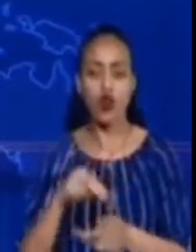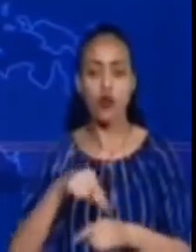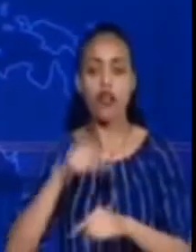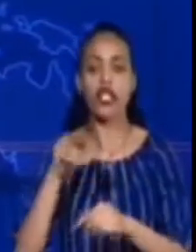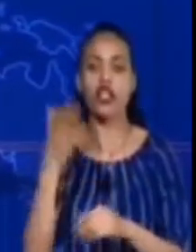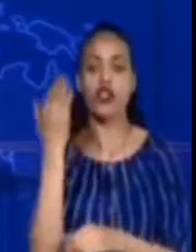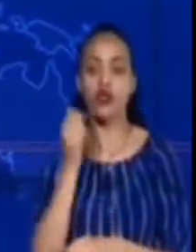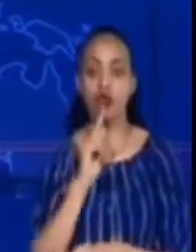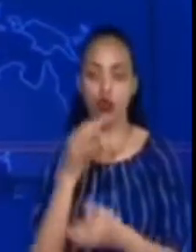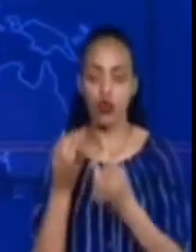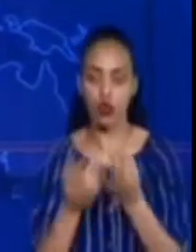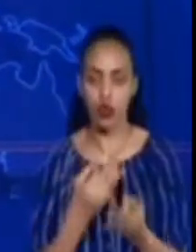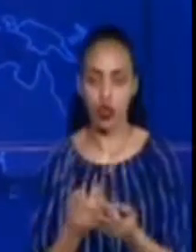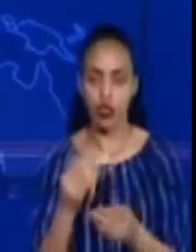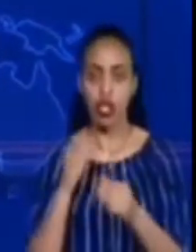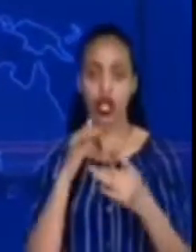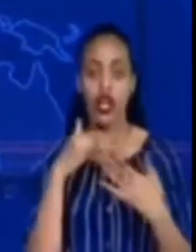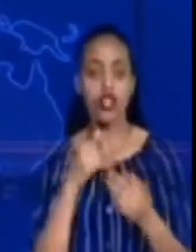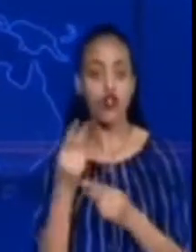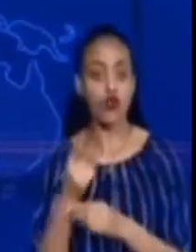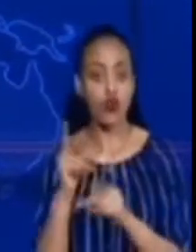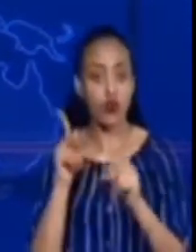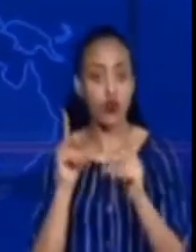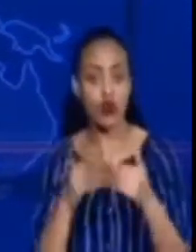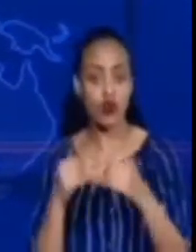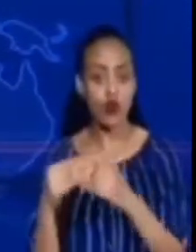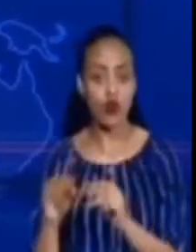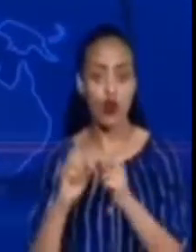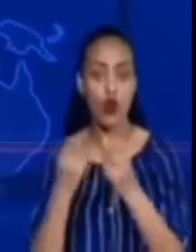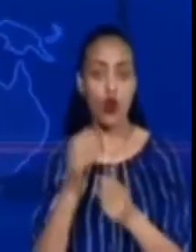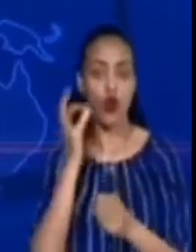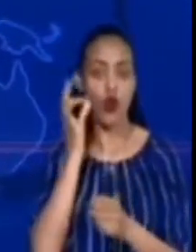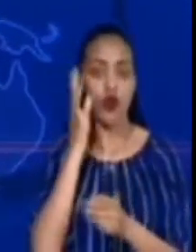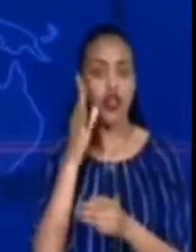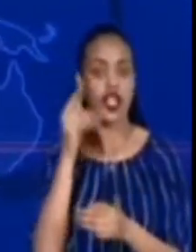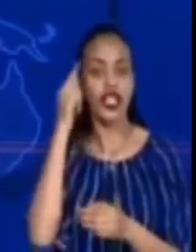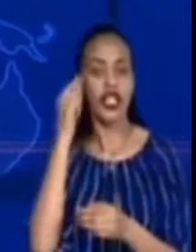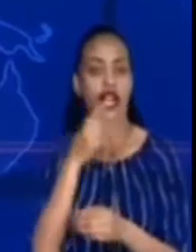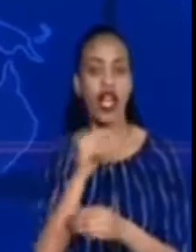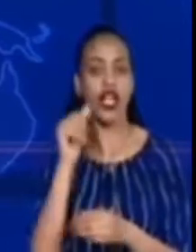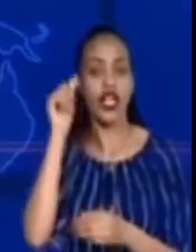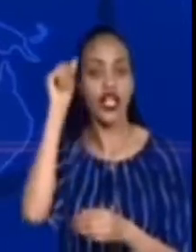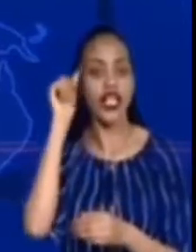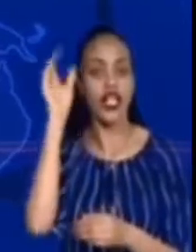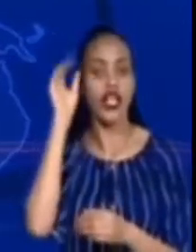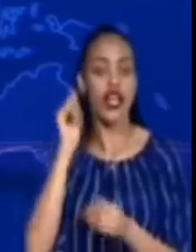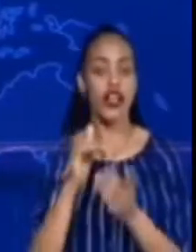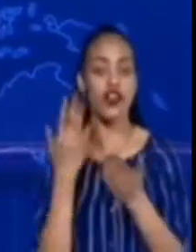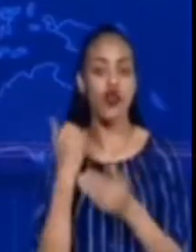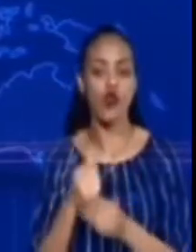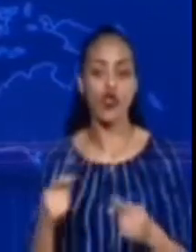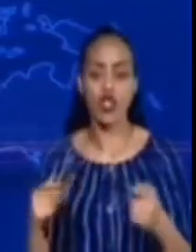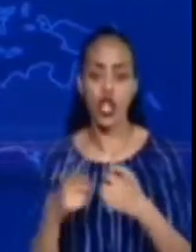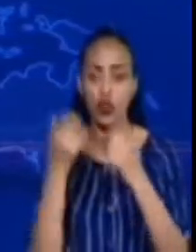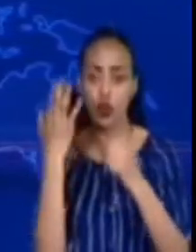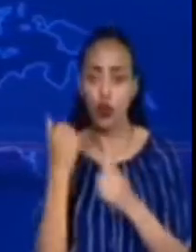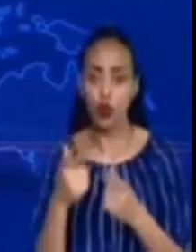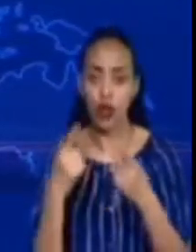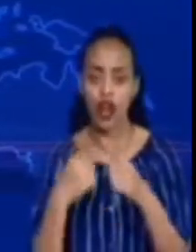የቂጥን ጸጉር እየረገፈ ዶክተር ዘበነ ሙስሊም ነው ወዳል ከምጣላህም ዶክተር ዘበነ ሙስሊም